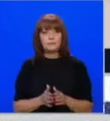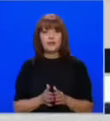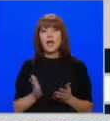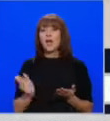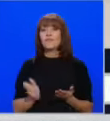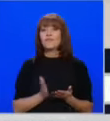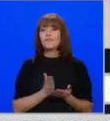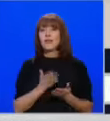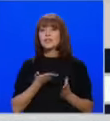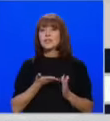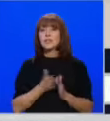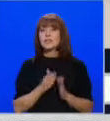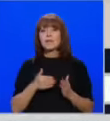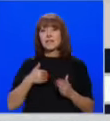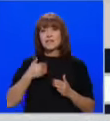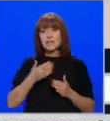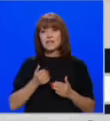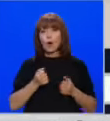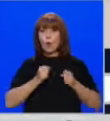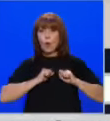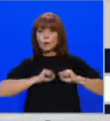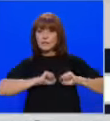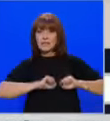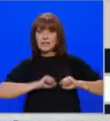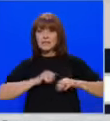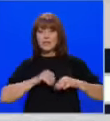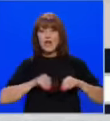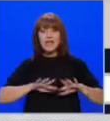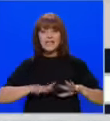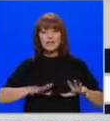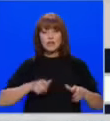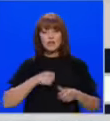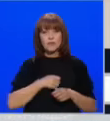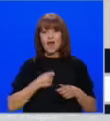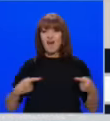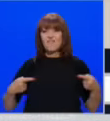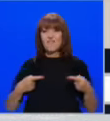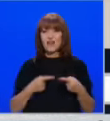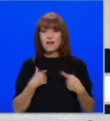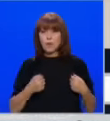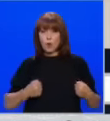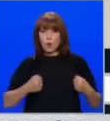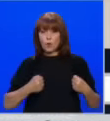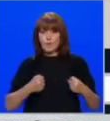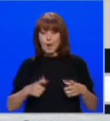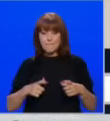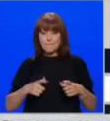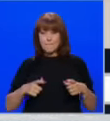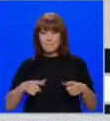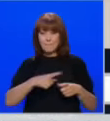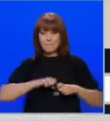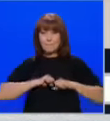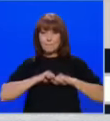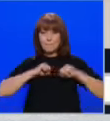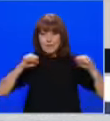Вече се насочваме към следващата отбранителна линия. Ситуацията е трудна, защото врага има укрепления. Освен мини, има и бетонни